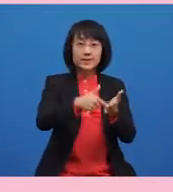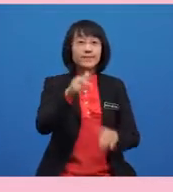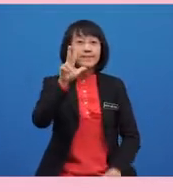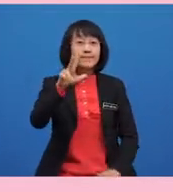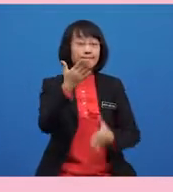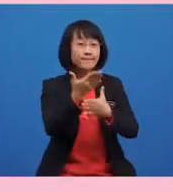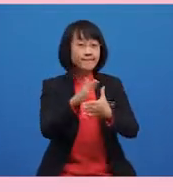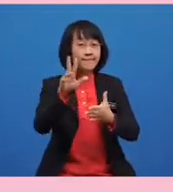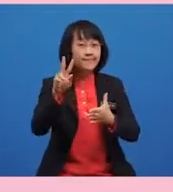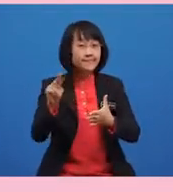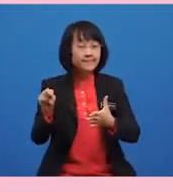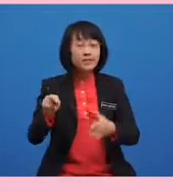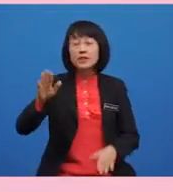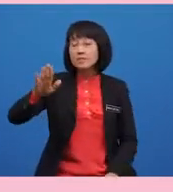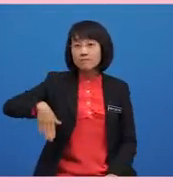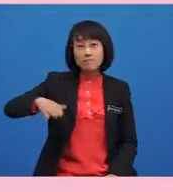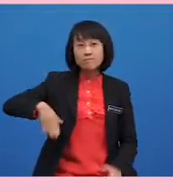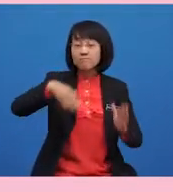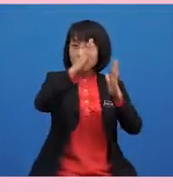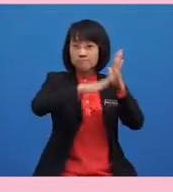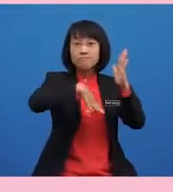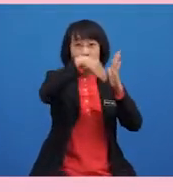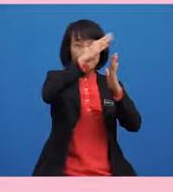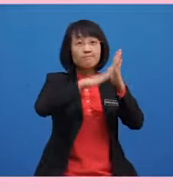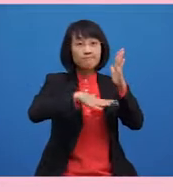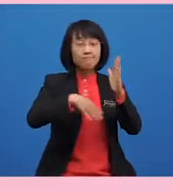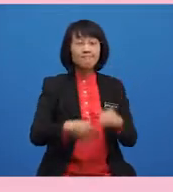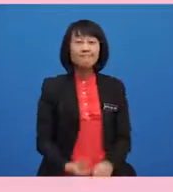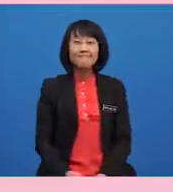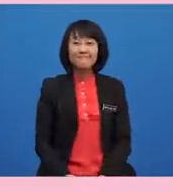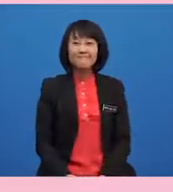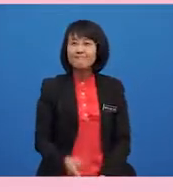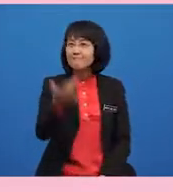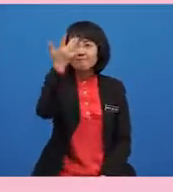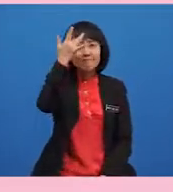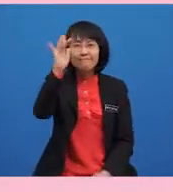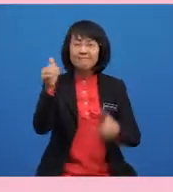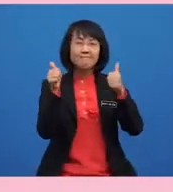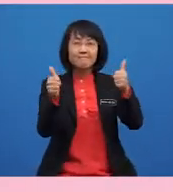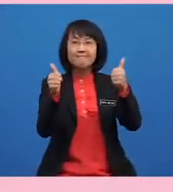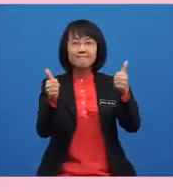3 bahagian yang belum dicatlah. Hebatlah kamu.